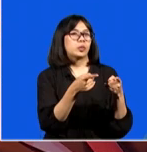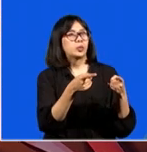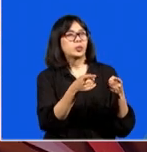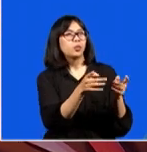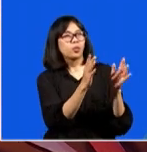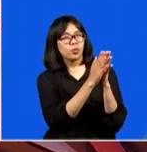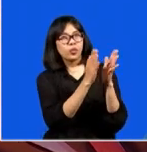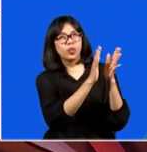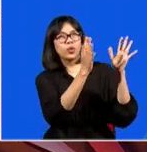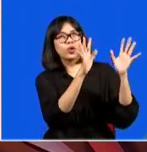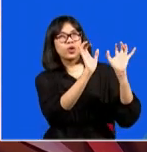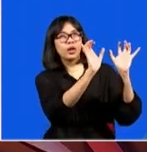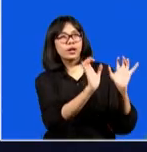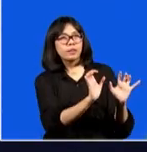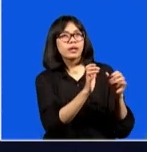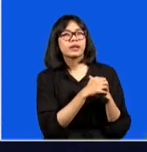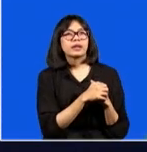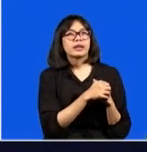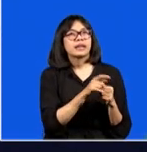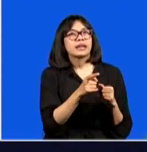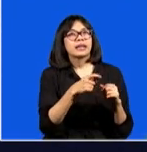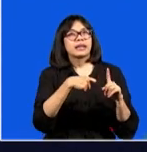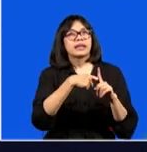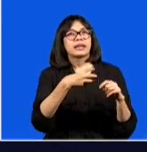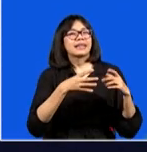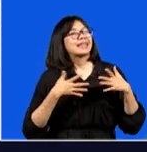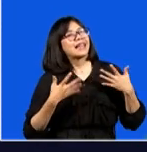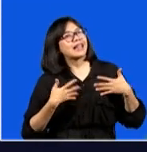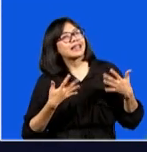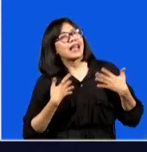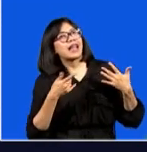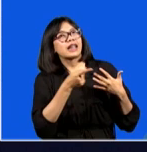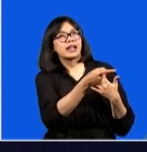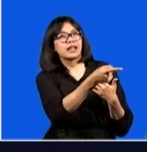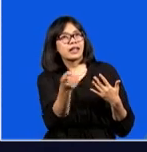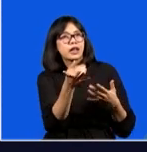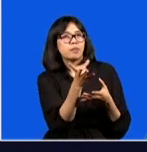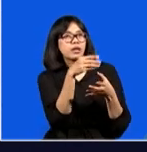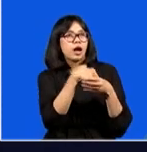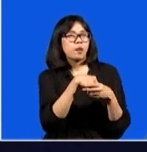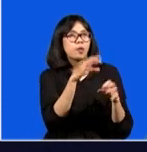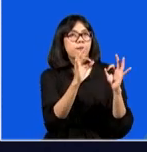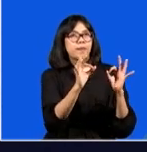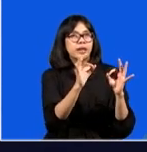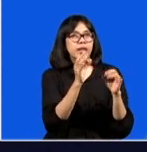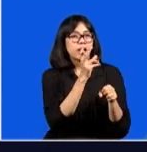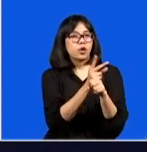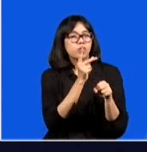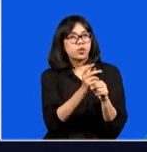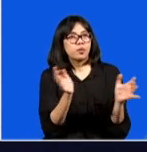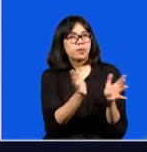biasa mungkin satu kesan-kesan mungkin dari bapak ibu yang sudah bergabung dengan pendidikan guru penggerak